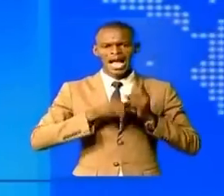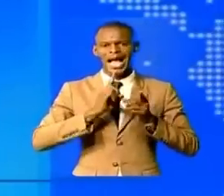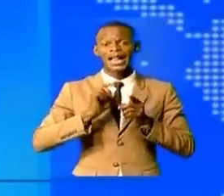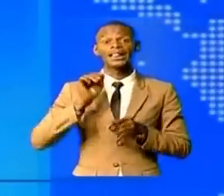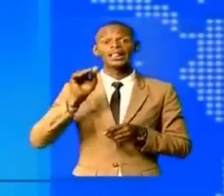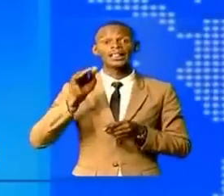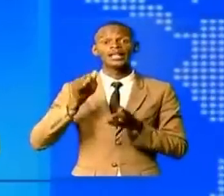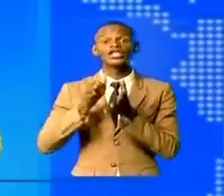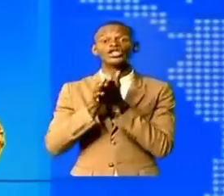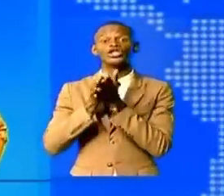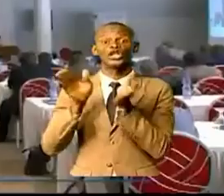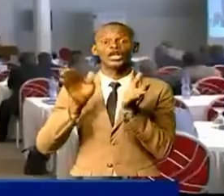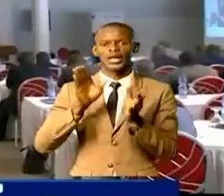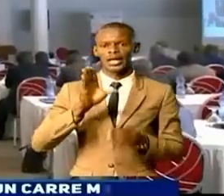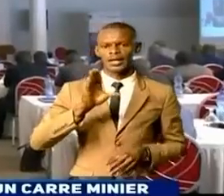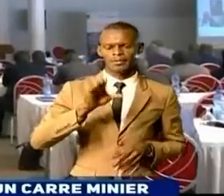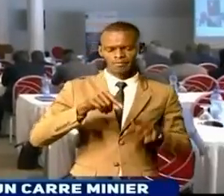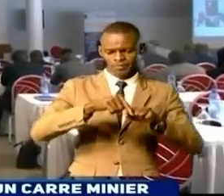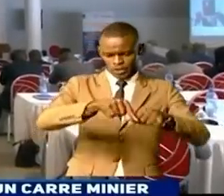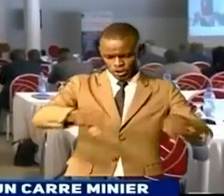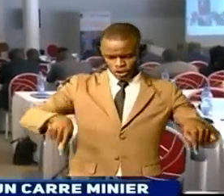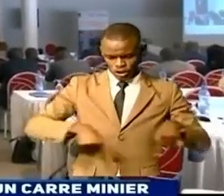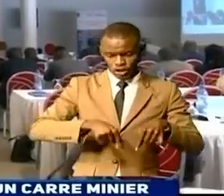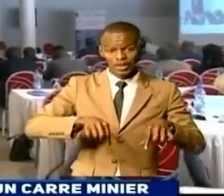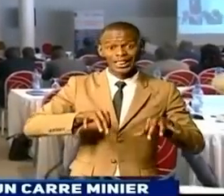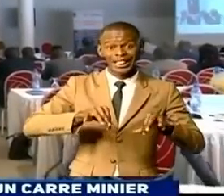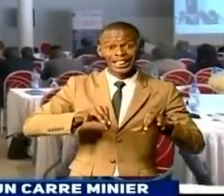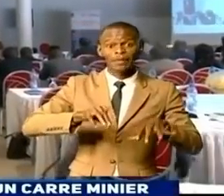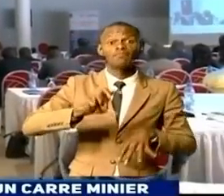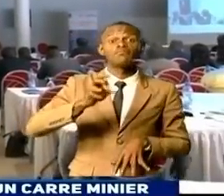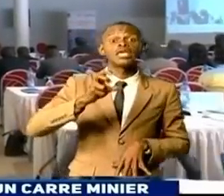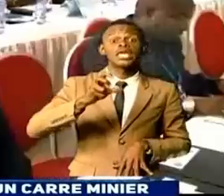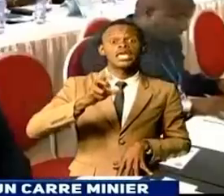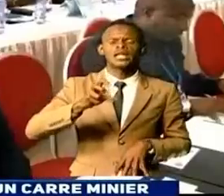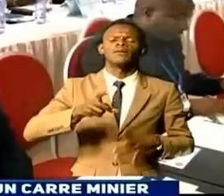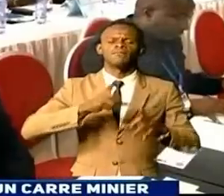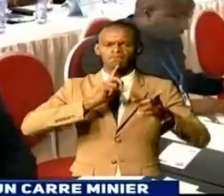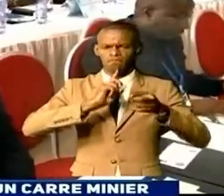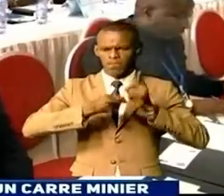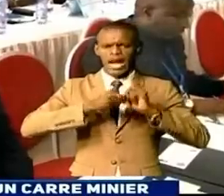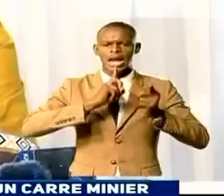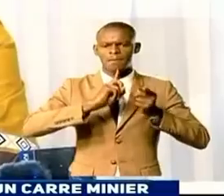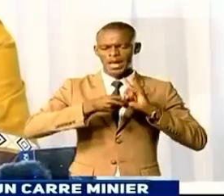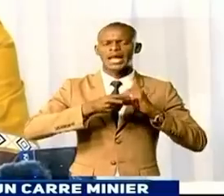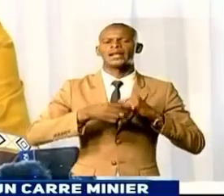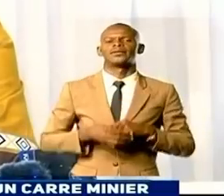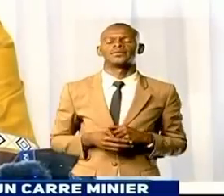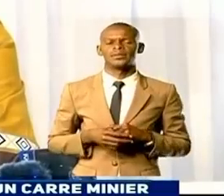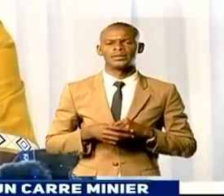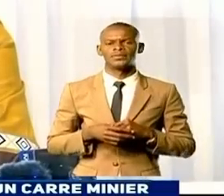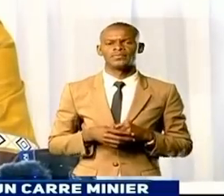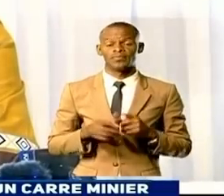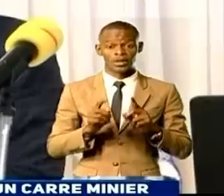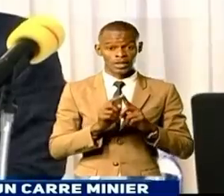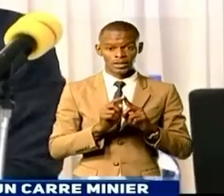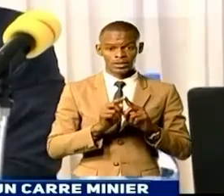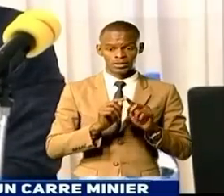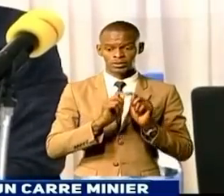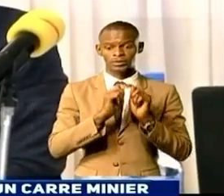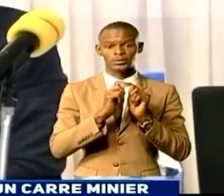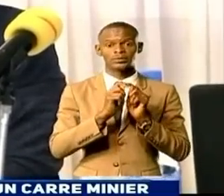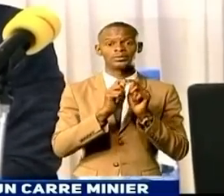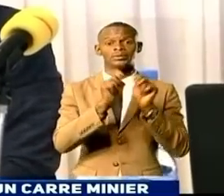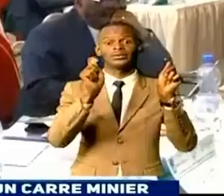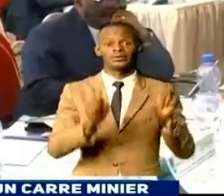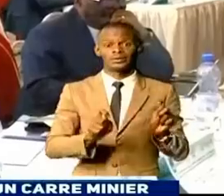Eugénie Dadachabani. La table ronde sur la gouvernance du secteur minier se poursuit au niveau des panels. Le cadastre minier, qui